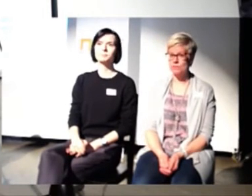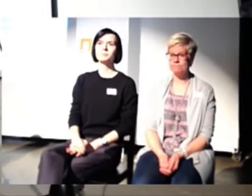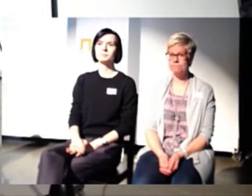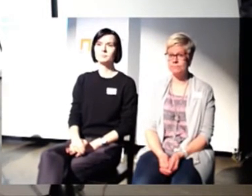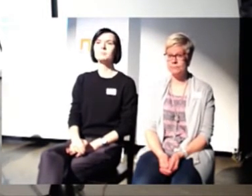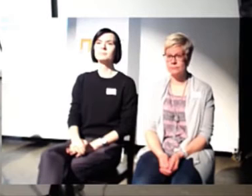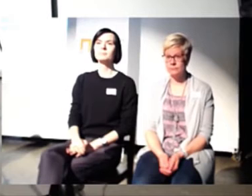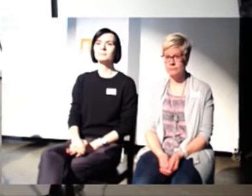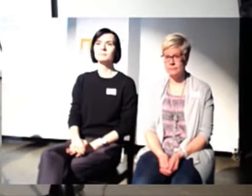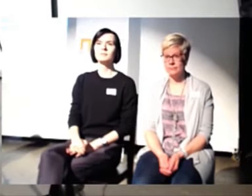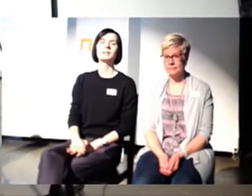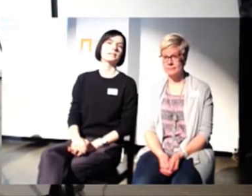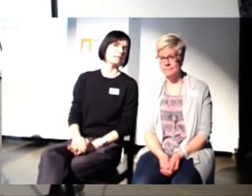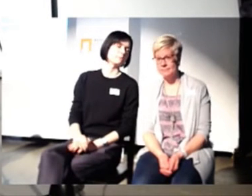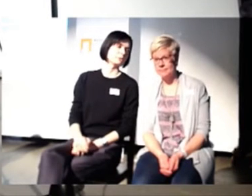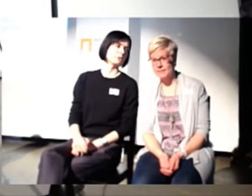myös.